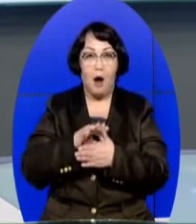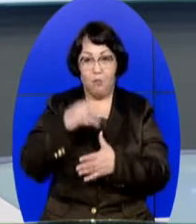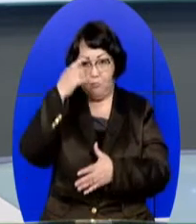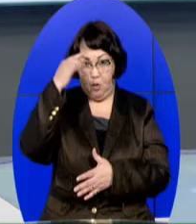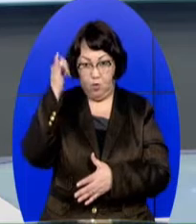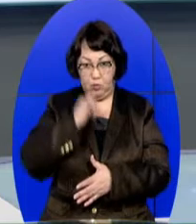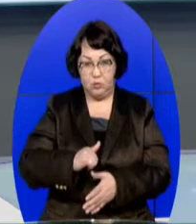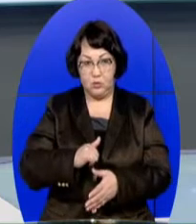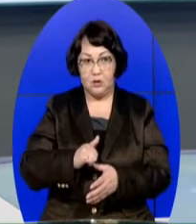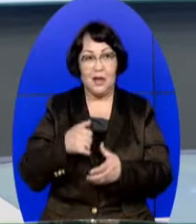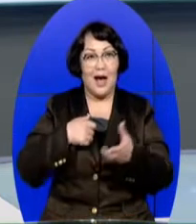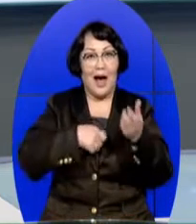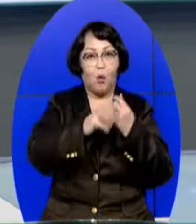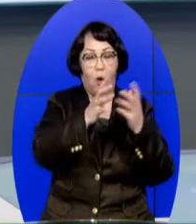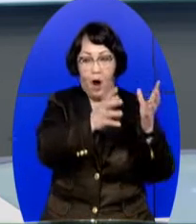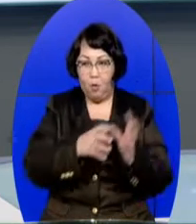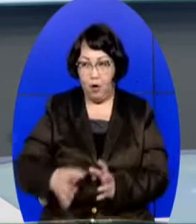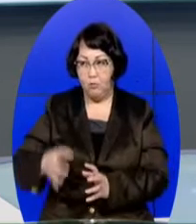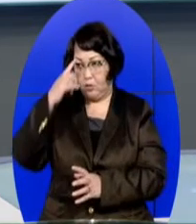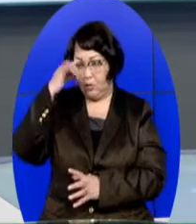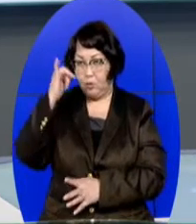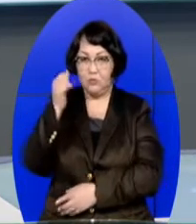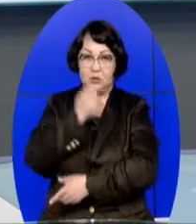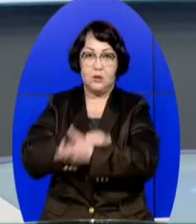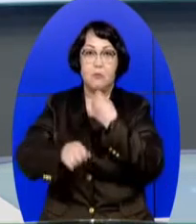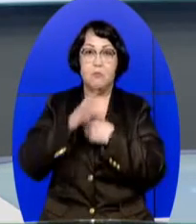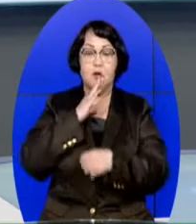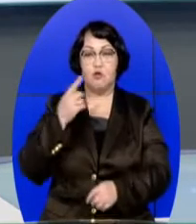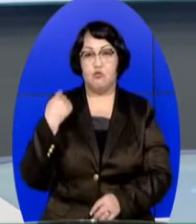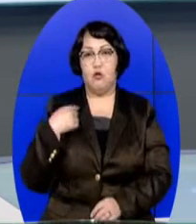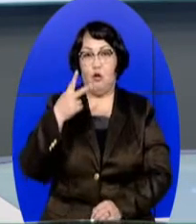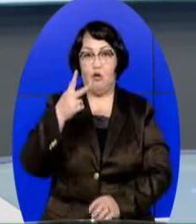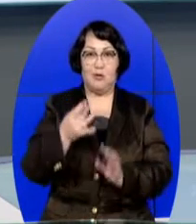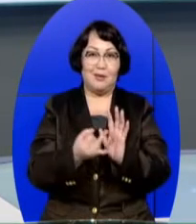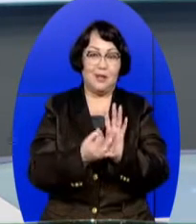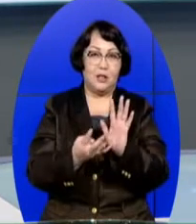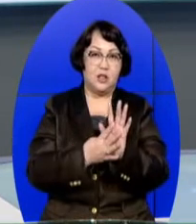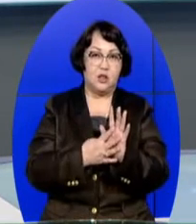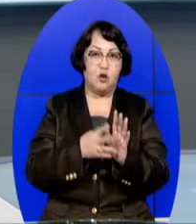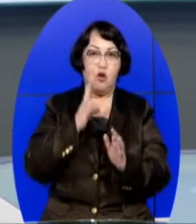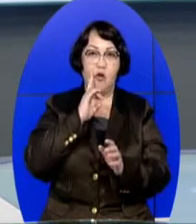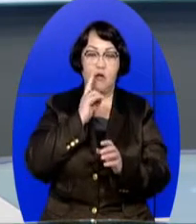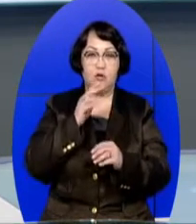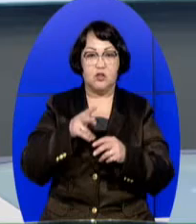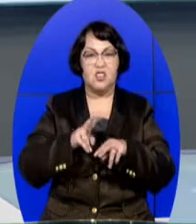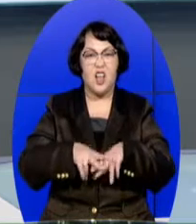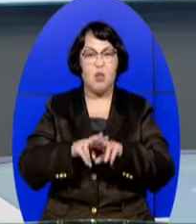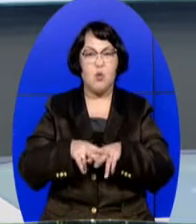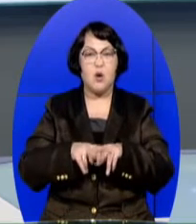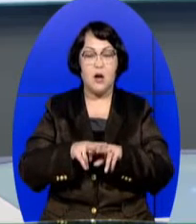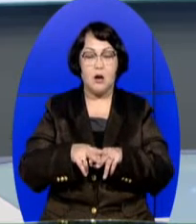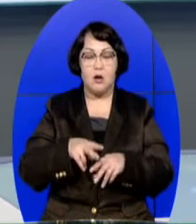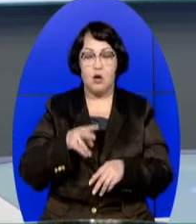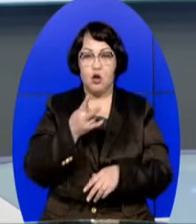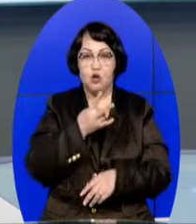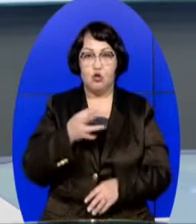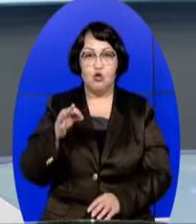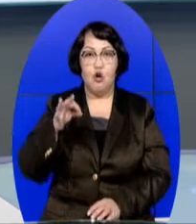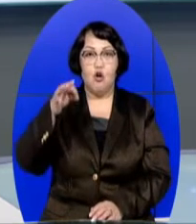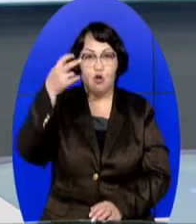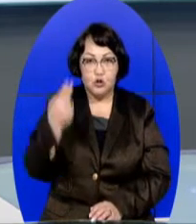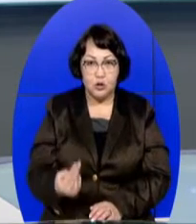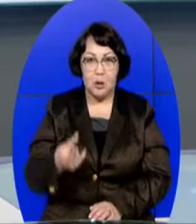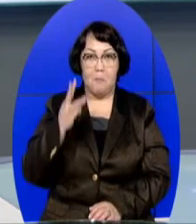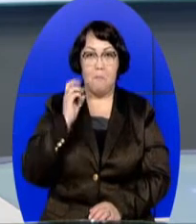дотооддоо худалдаалахар байна. Өчигдрөөс эхлэн 279 хүнсний дэлгүүрээр нөөцийн махыг худалдаалж эхэлсэн байна. 7 хоногтон